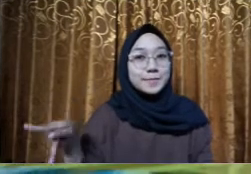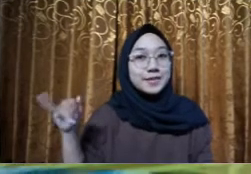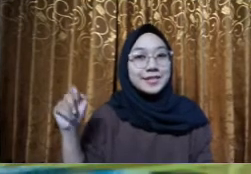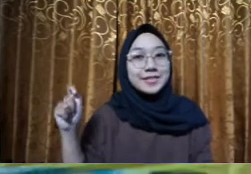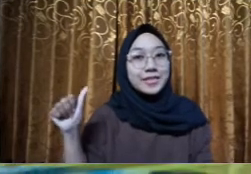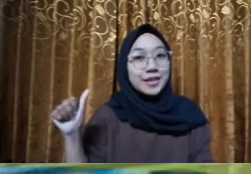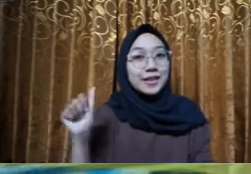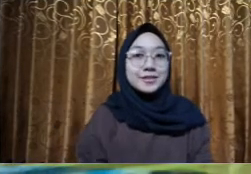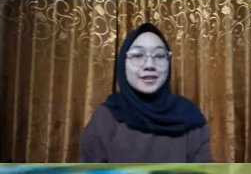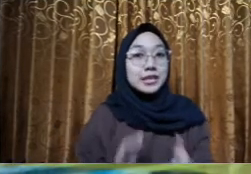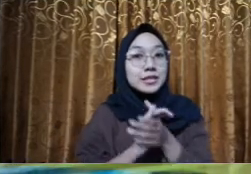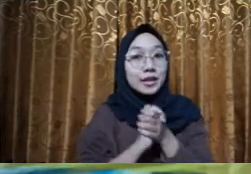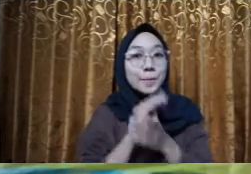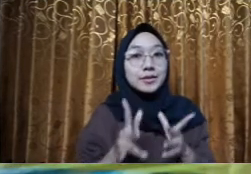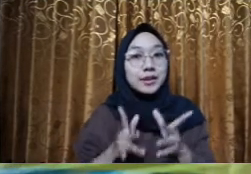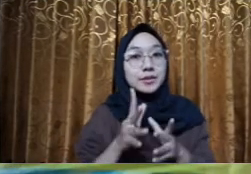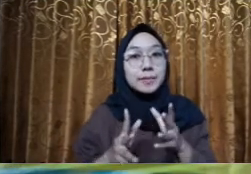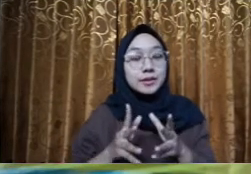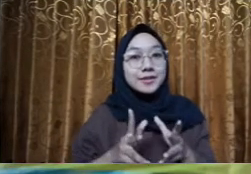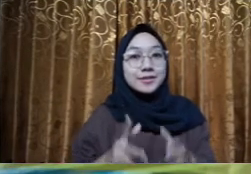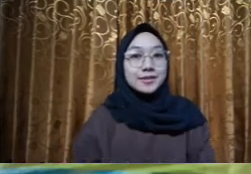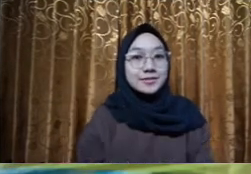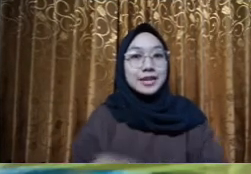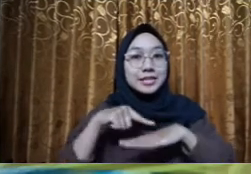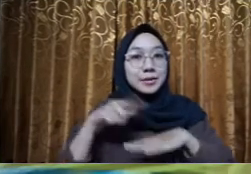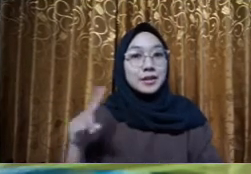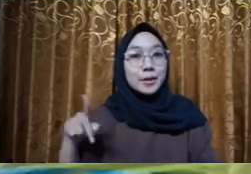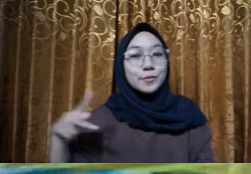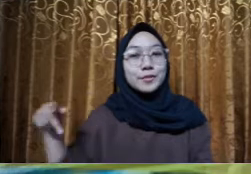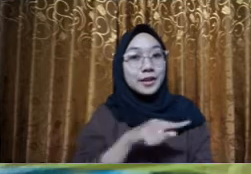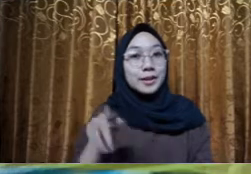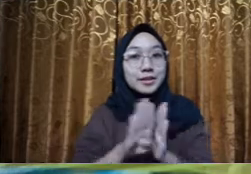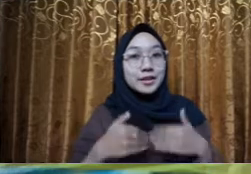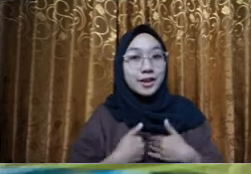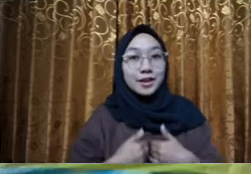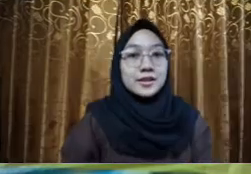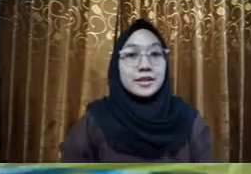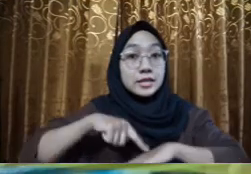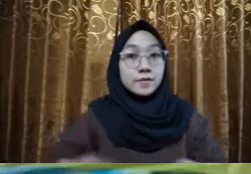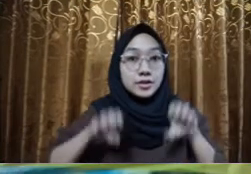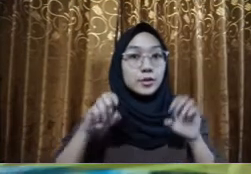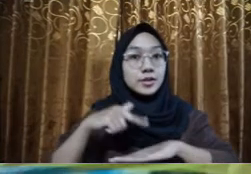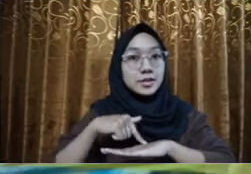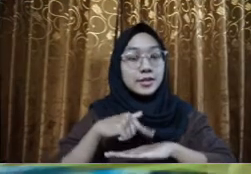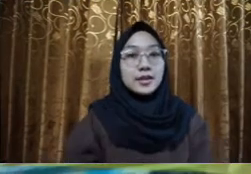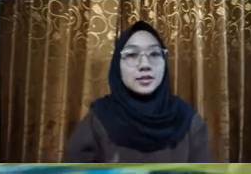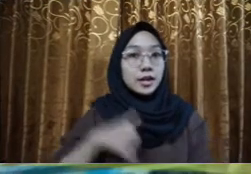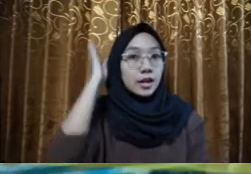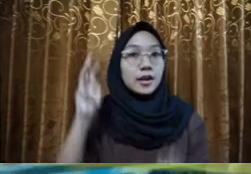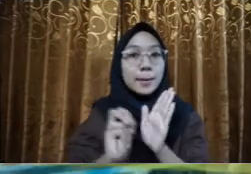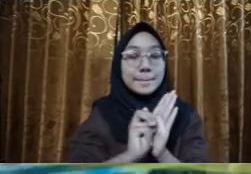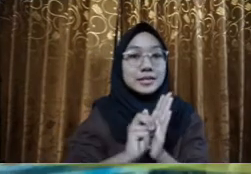teman-teman UKM Gempita, salam aksesibel dimanapun kalian berada. Di video